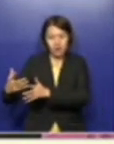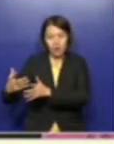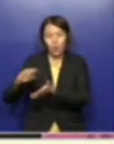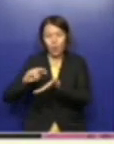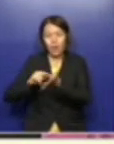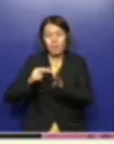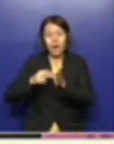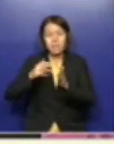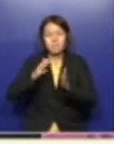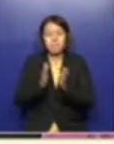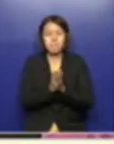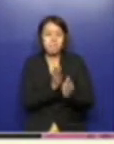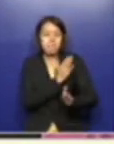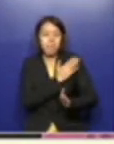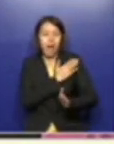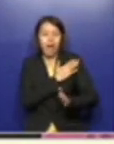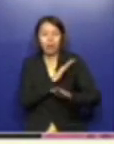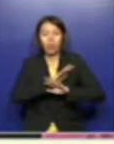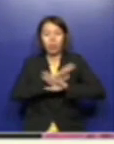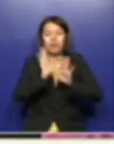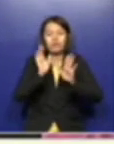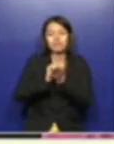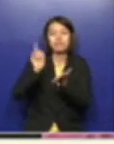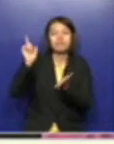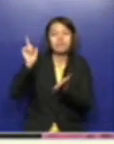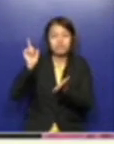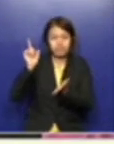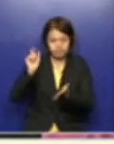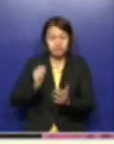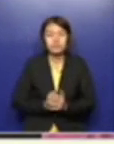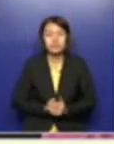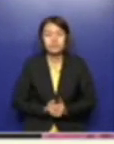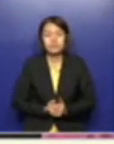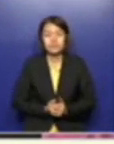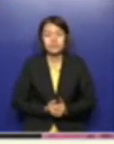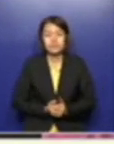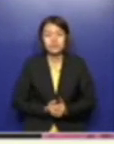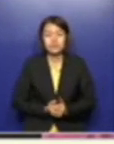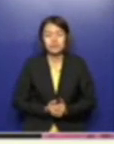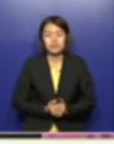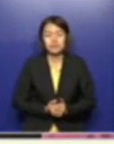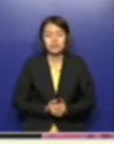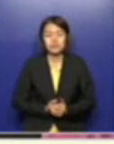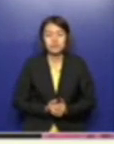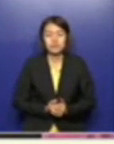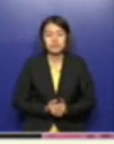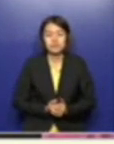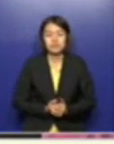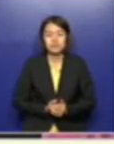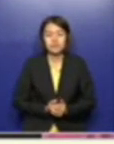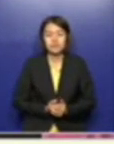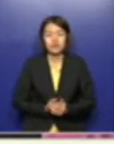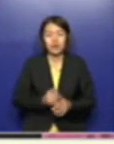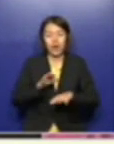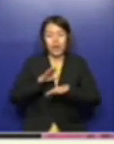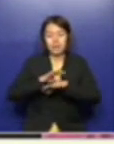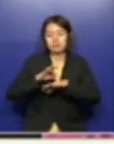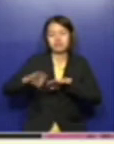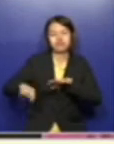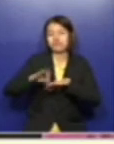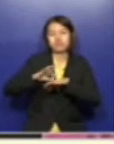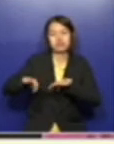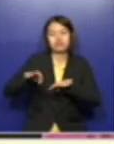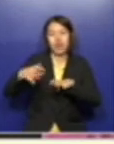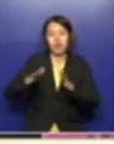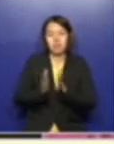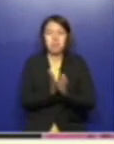หรือไม่ท่านอ้างกฎหมายนะฮะโดยภิกษุที่ท่านก็บอกว่าเป็นถือว่าการพ้นสภาพของภิกษุ